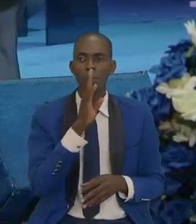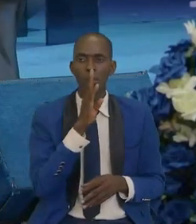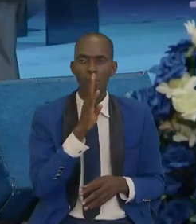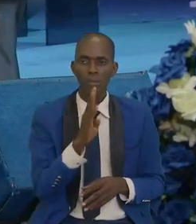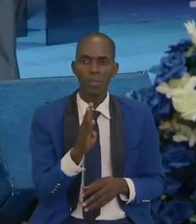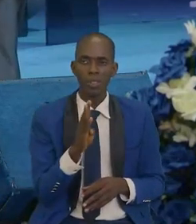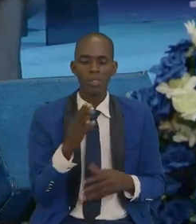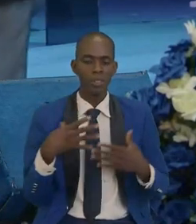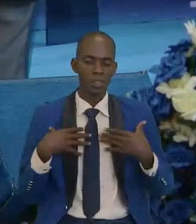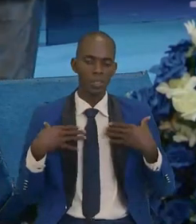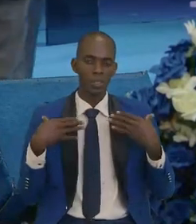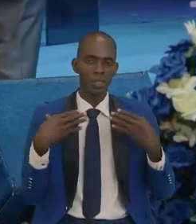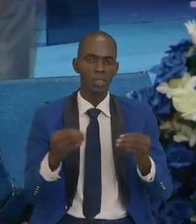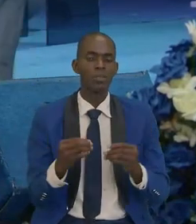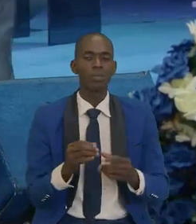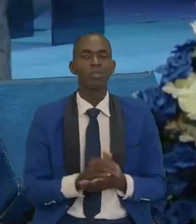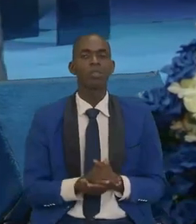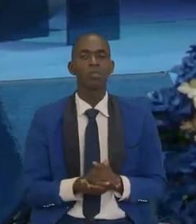invoquera le nom du Seigneur